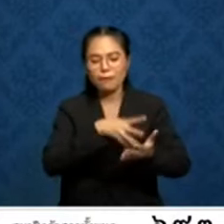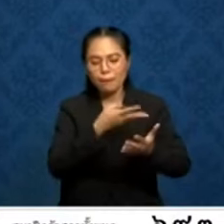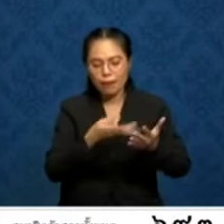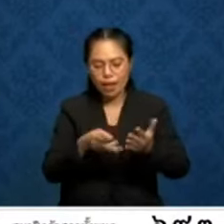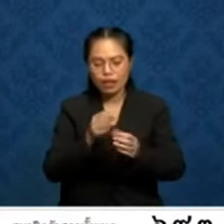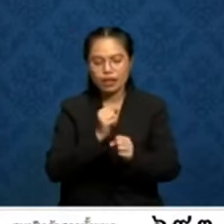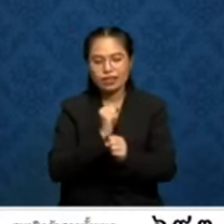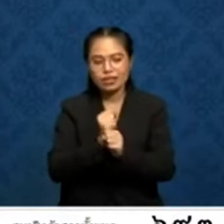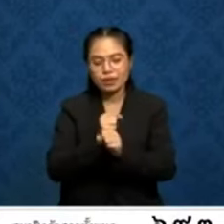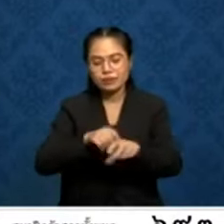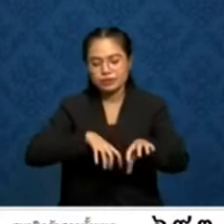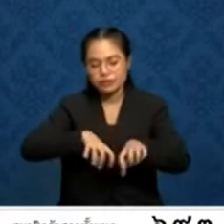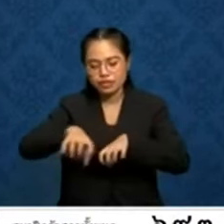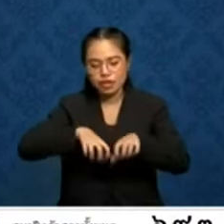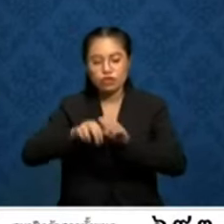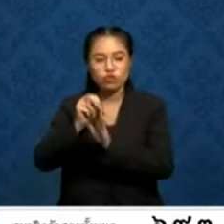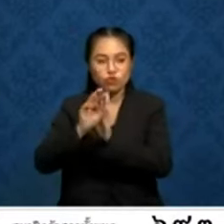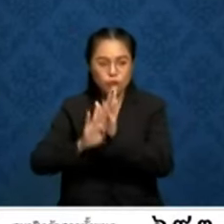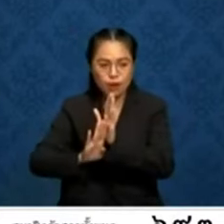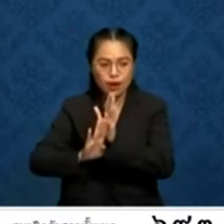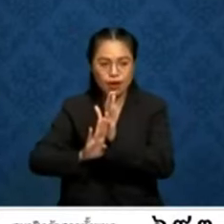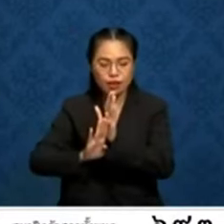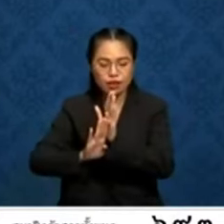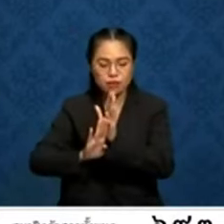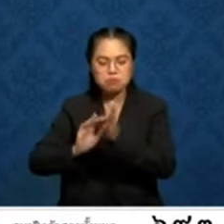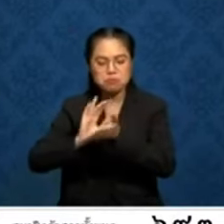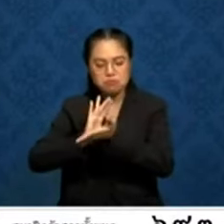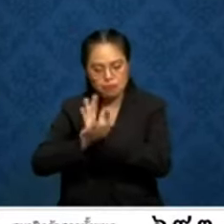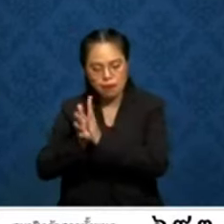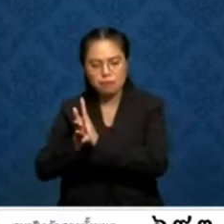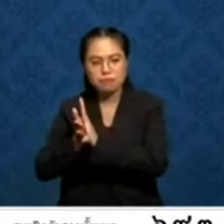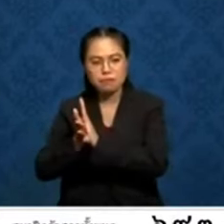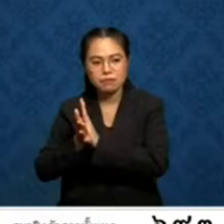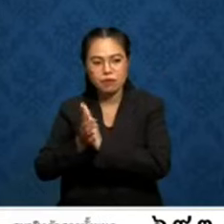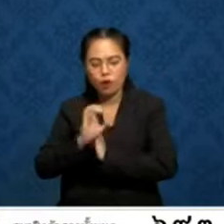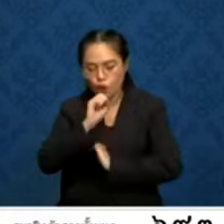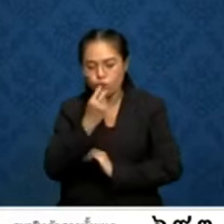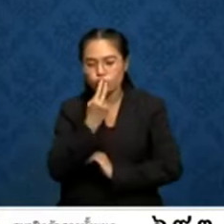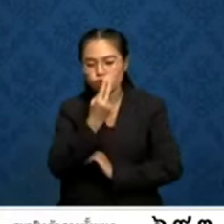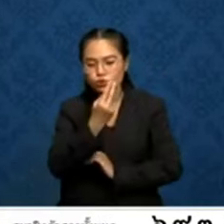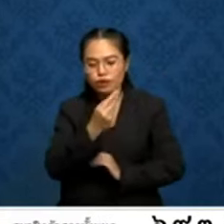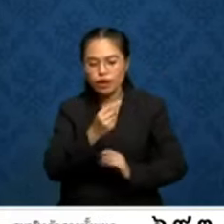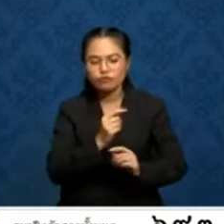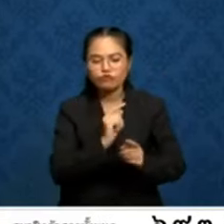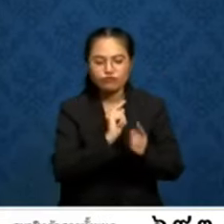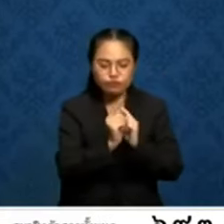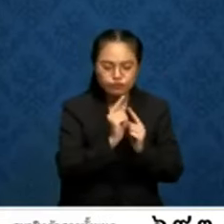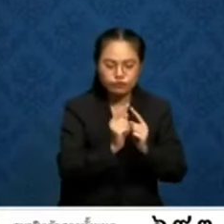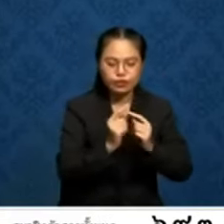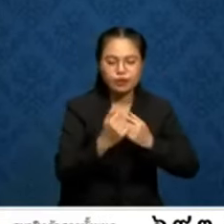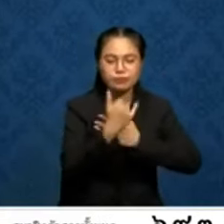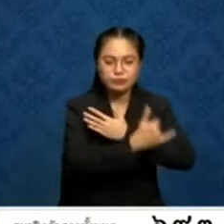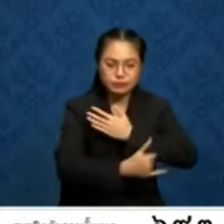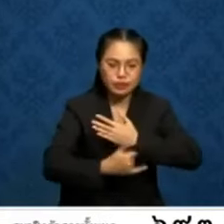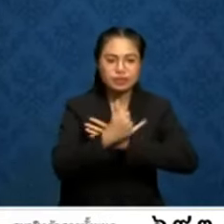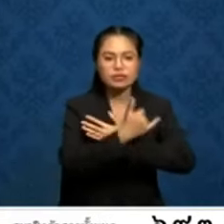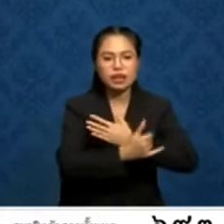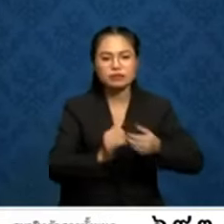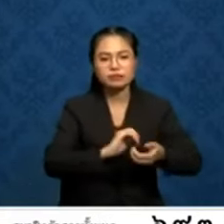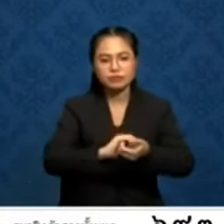การดำเนินนโยบายภาครัฐและปรับท่าทีของประเทศในการมีปฏิสัมพันธ์กับนานาประเทศ